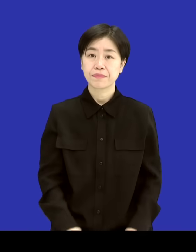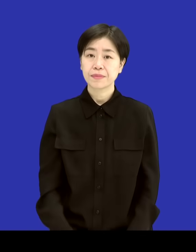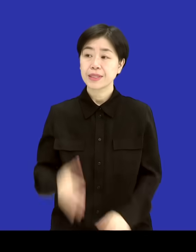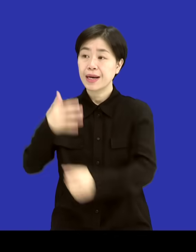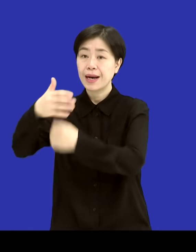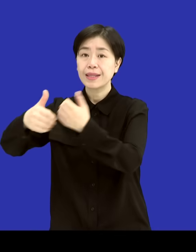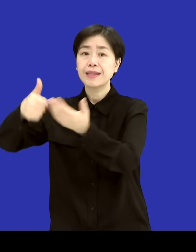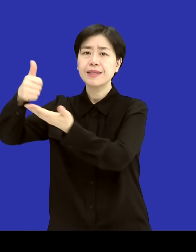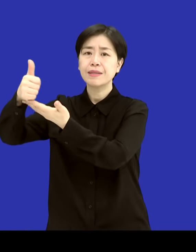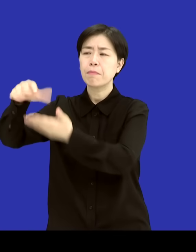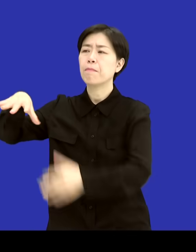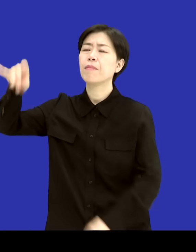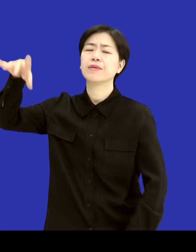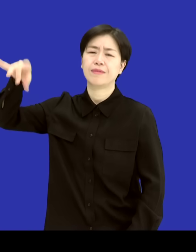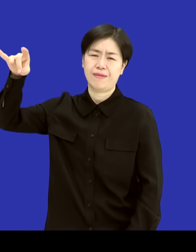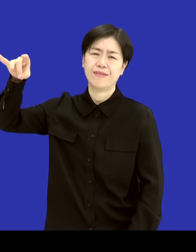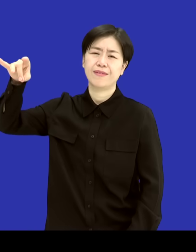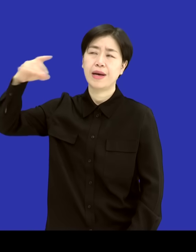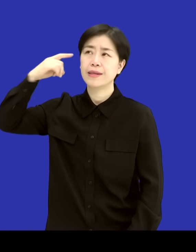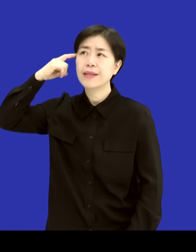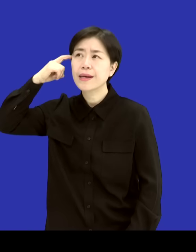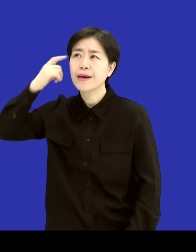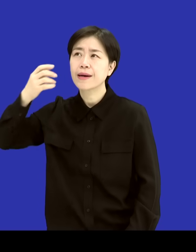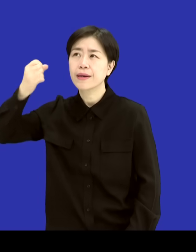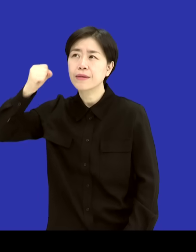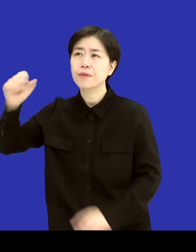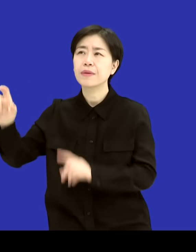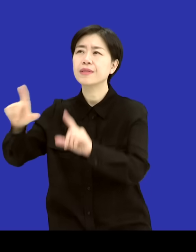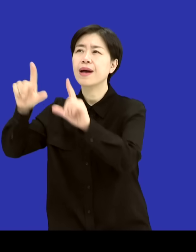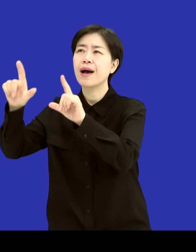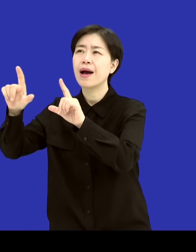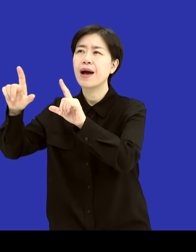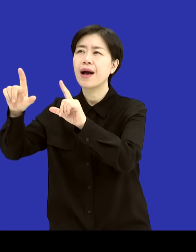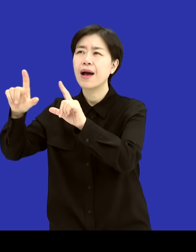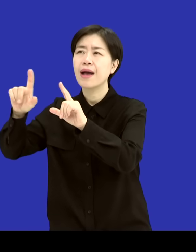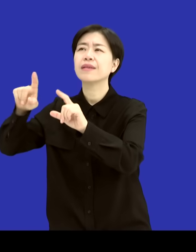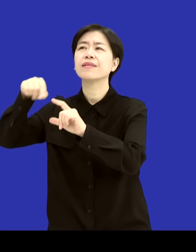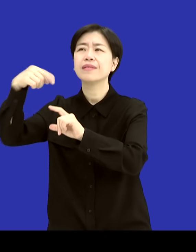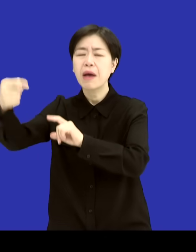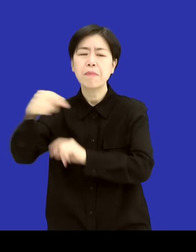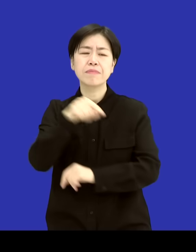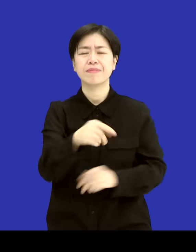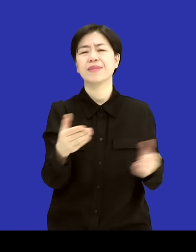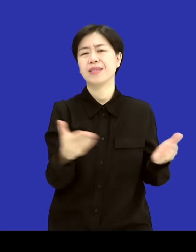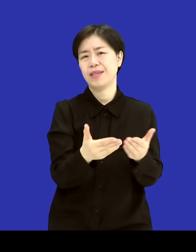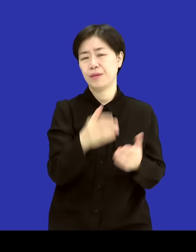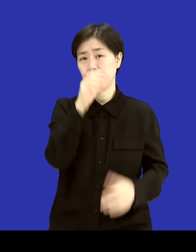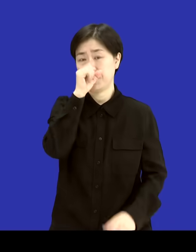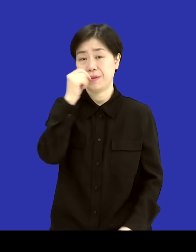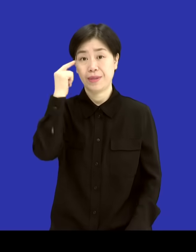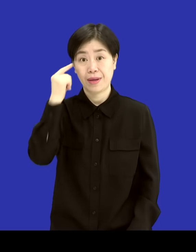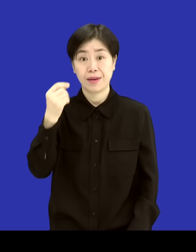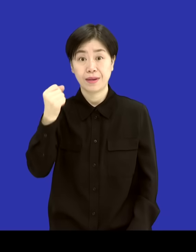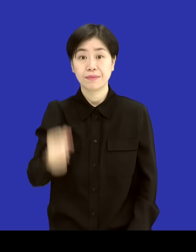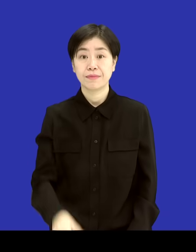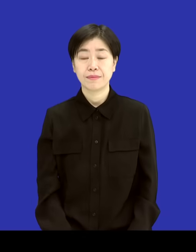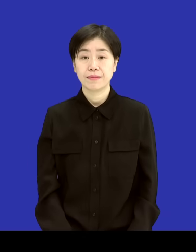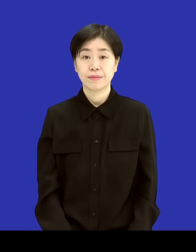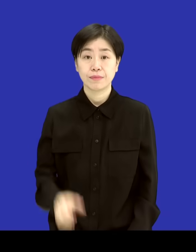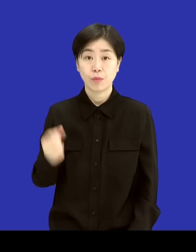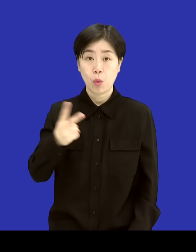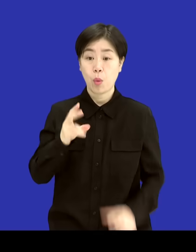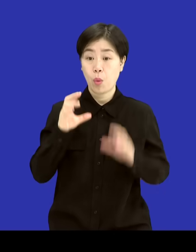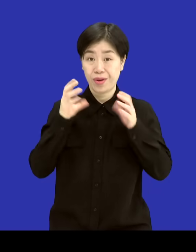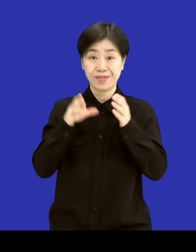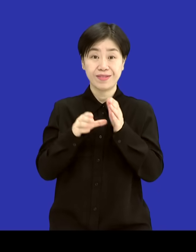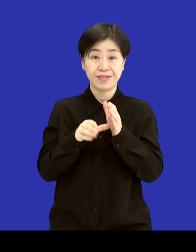하나님을 먼저 생각하면서 살아보자라는 마음을 어렸을 때 예. 먹게 된 것 같아요. 그리고 그때 You Raise Me Up이라는